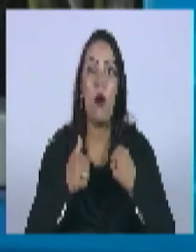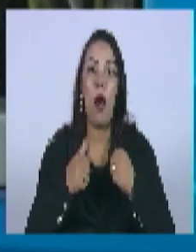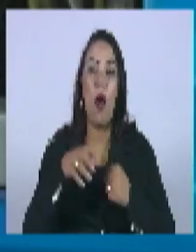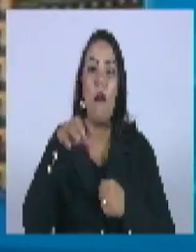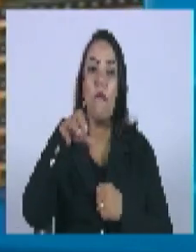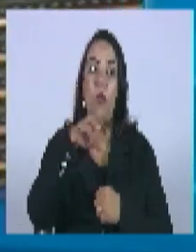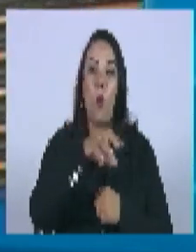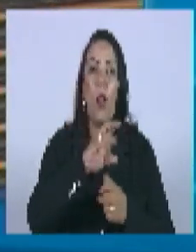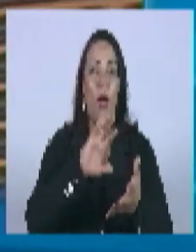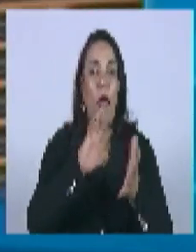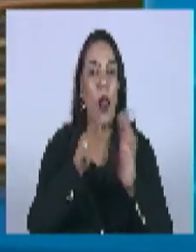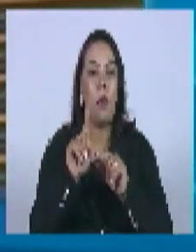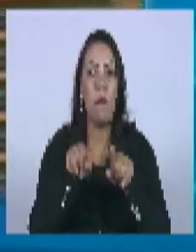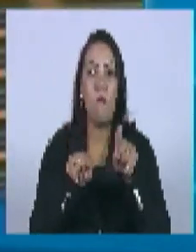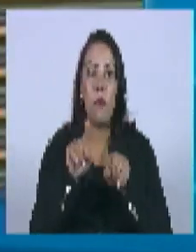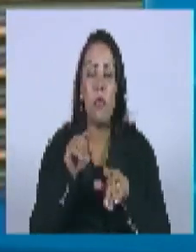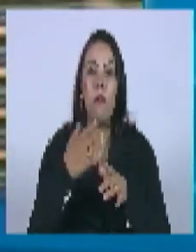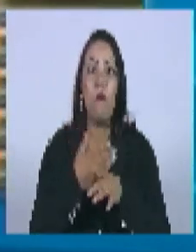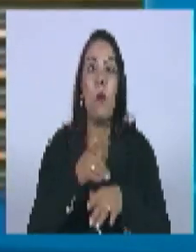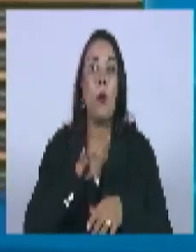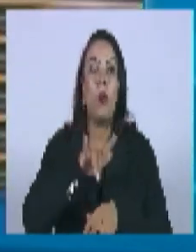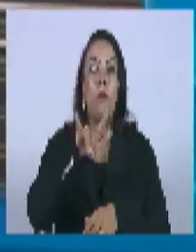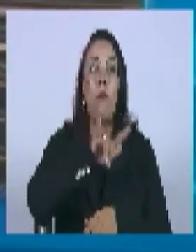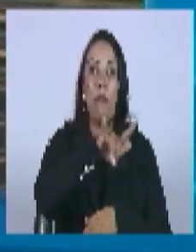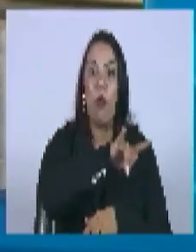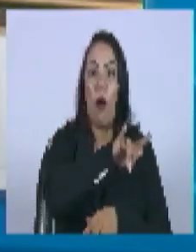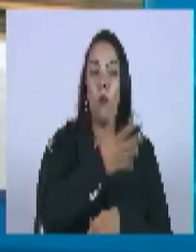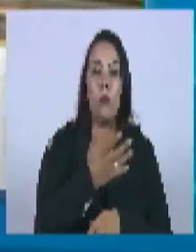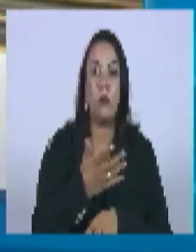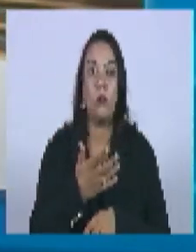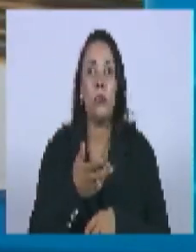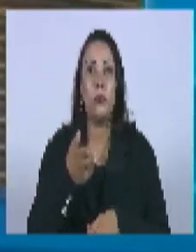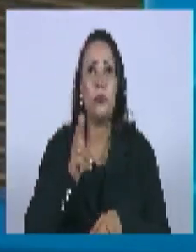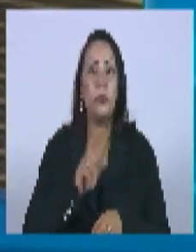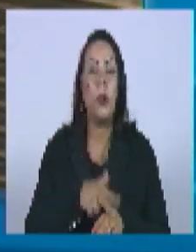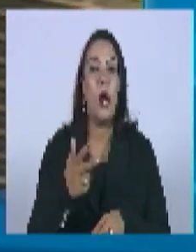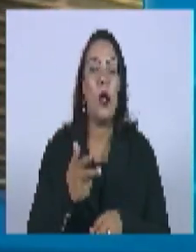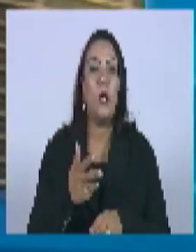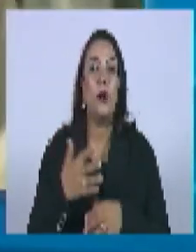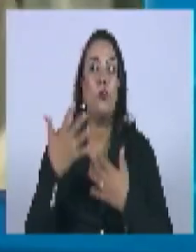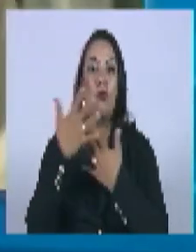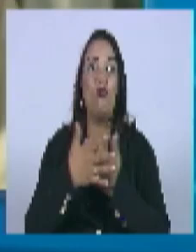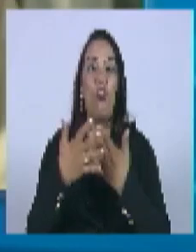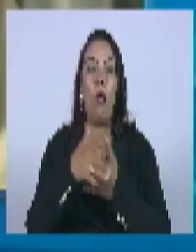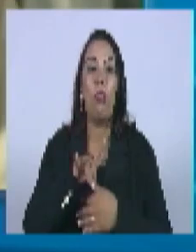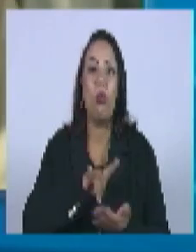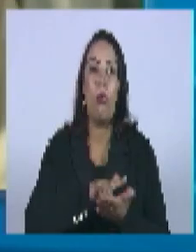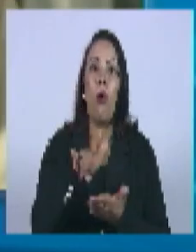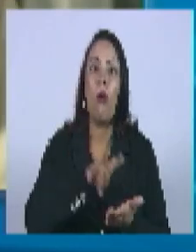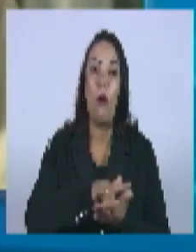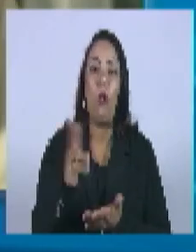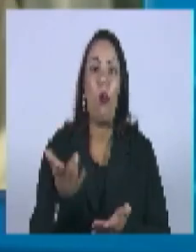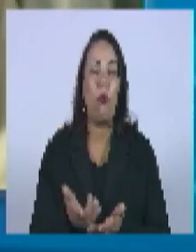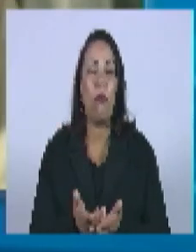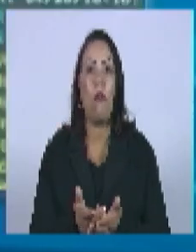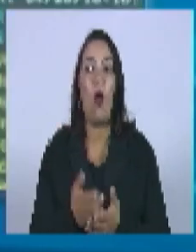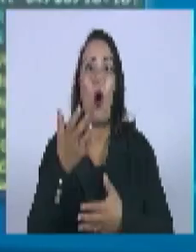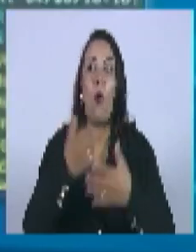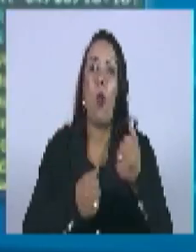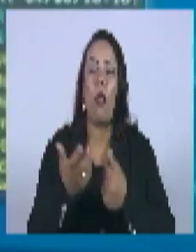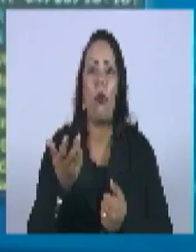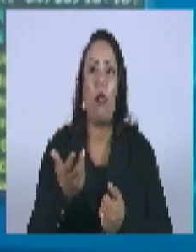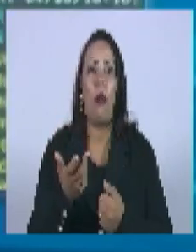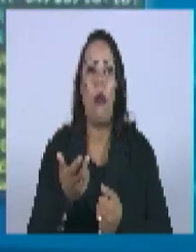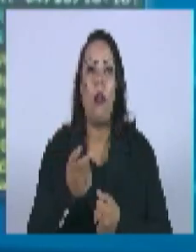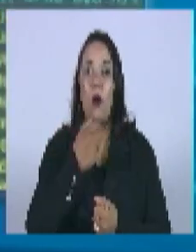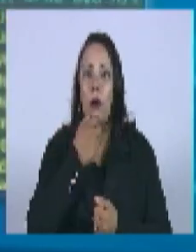دول العالم مطارات وشركات طيران برلين واستراليا وهولندا والولايات المتحده